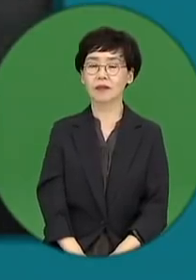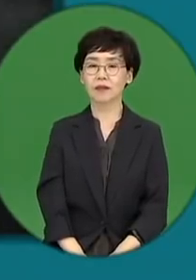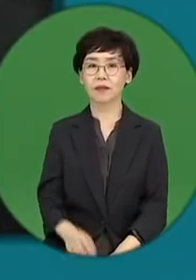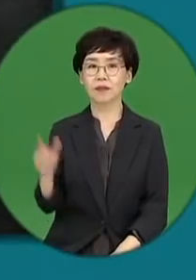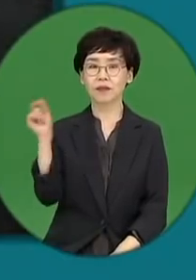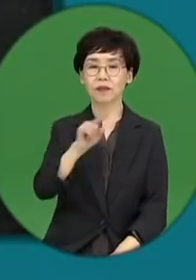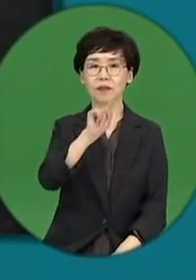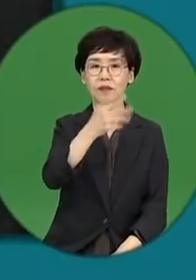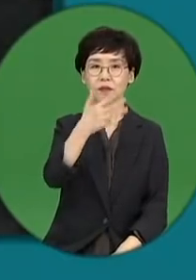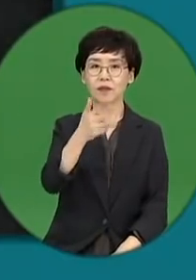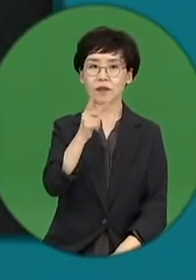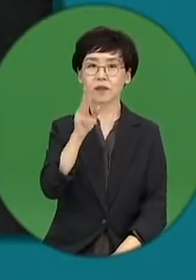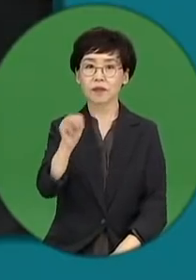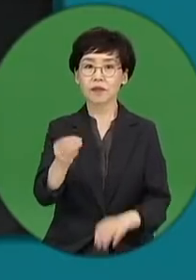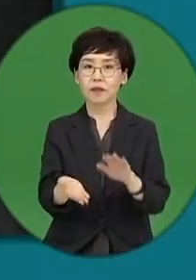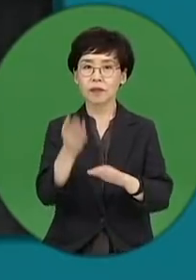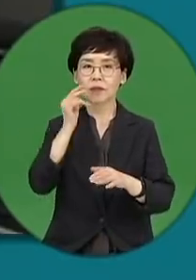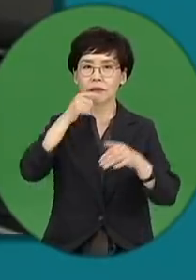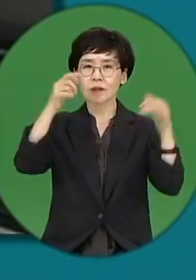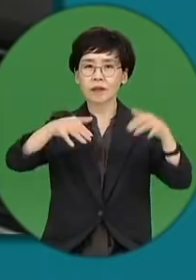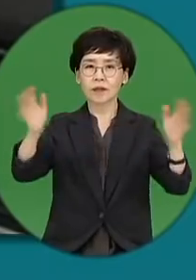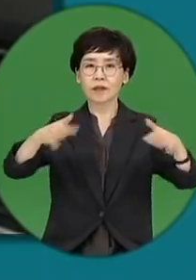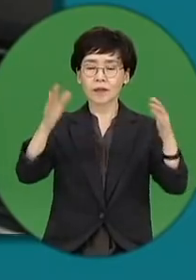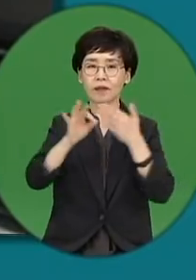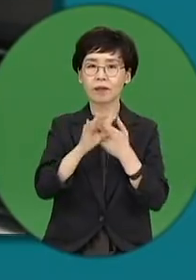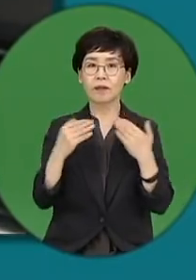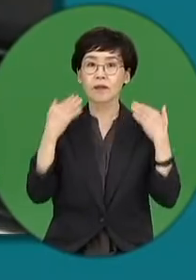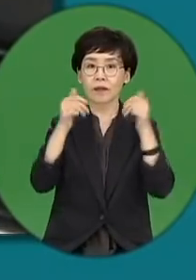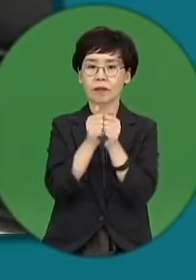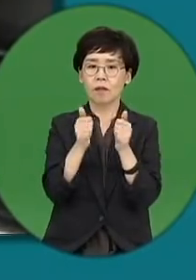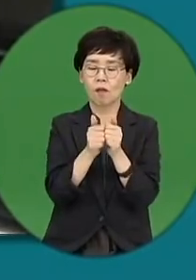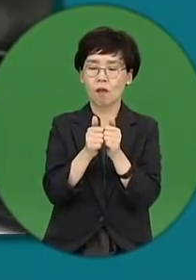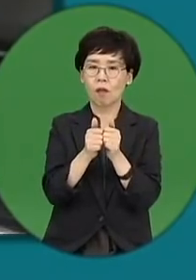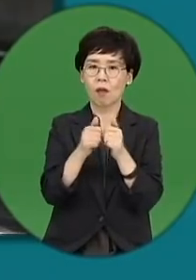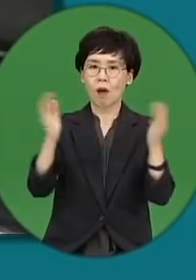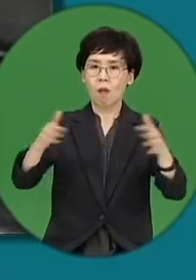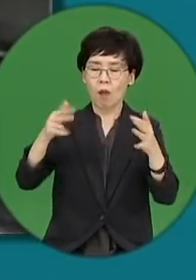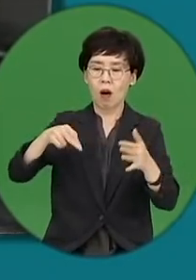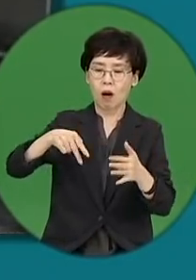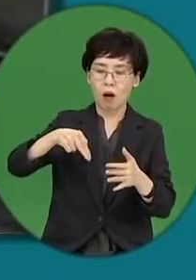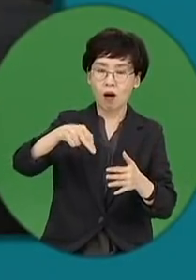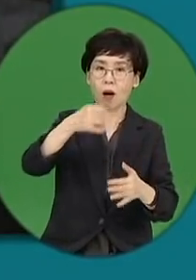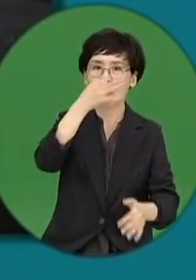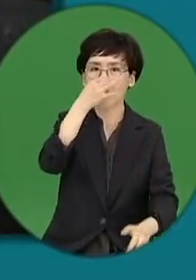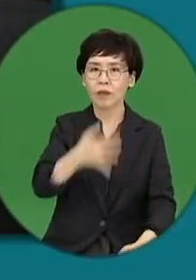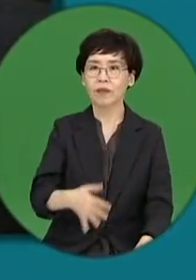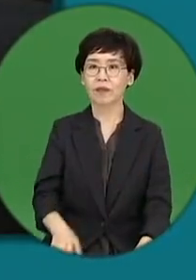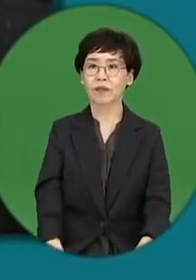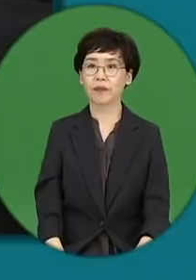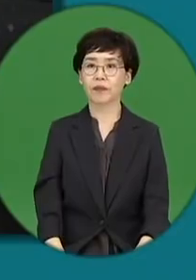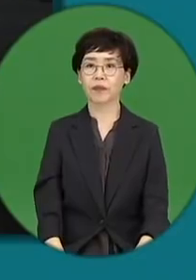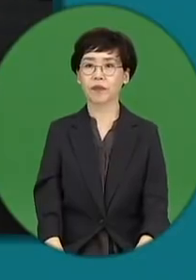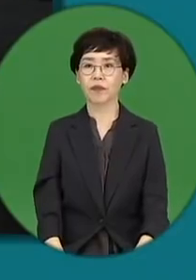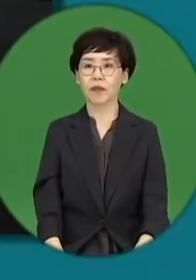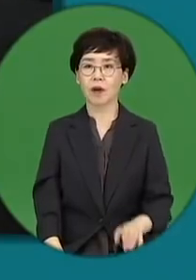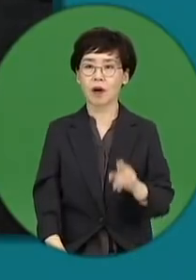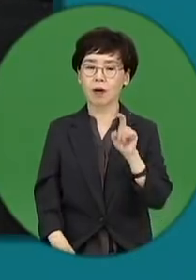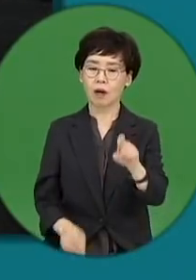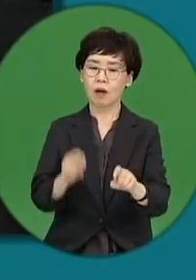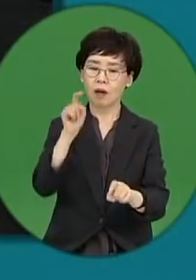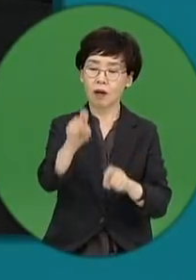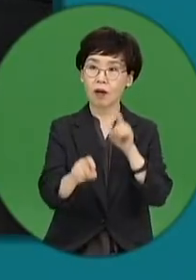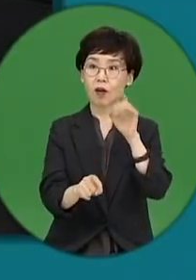시속 108km 이상의 비바람이 불면 성인 남성도 바람을 이겨내는 게 쉽지 않습니다. 불과 열 발자국 정도